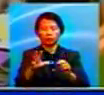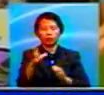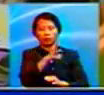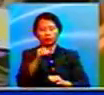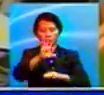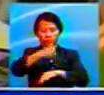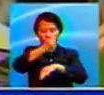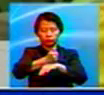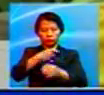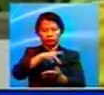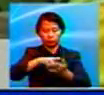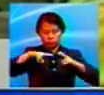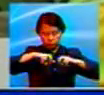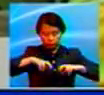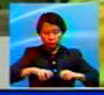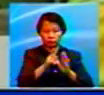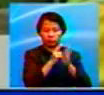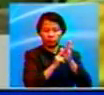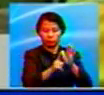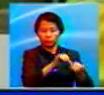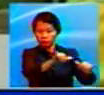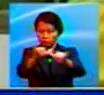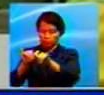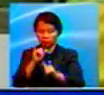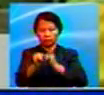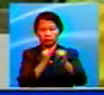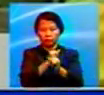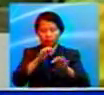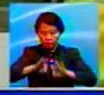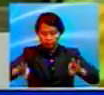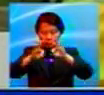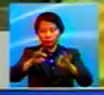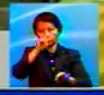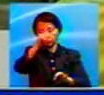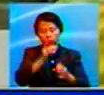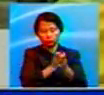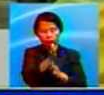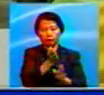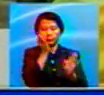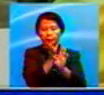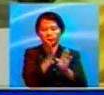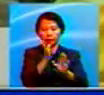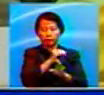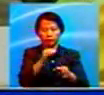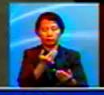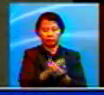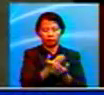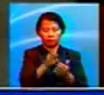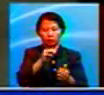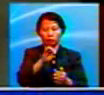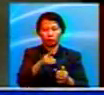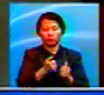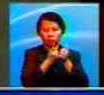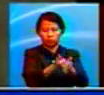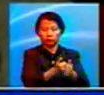itu, penubuhan Pusat Penyelidikan Syariah Bertaraf Antarabangsa penting bagi memastikan sektor perbankan dan permodalan menepati